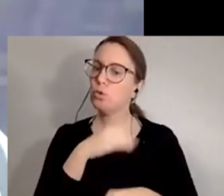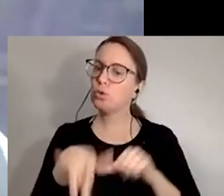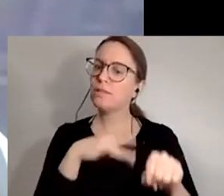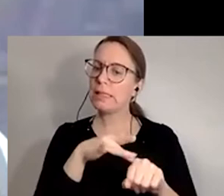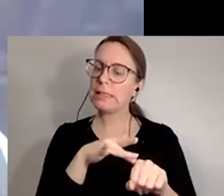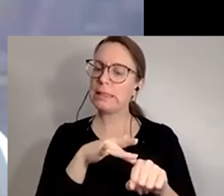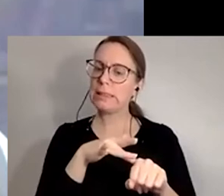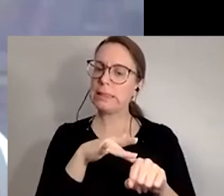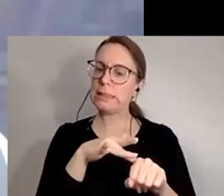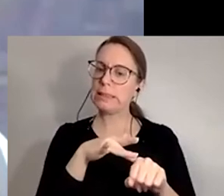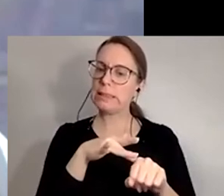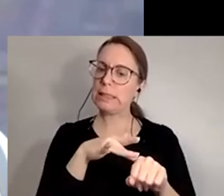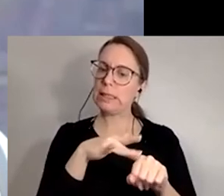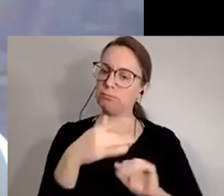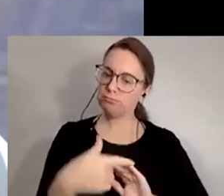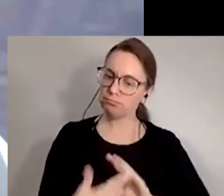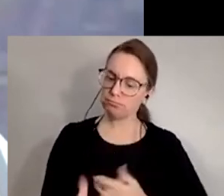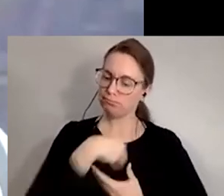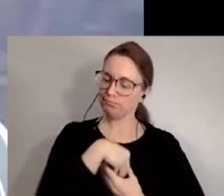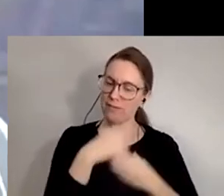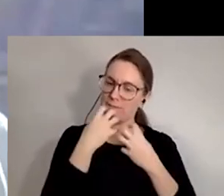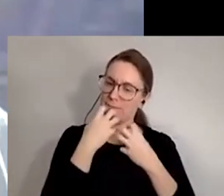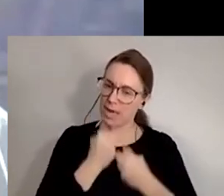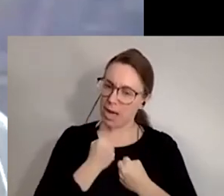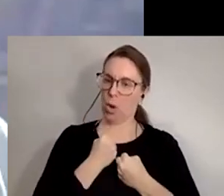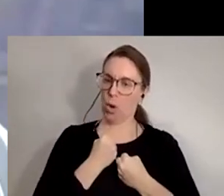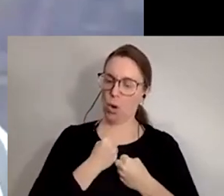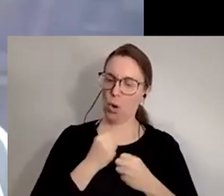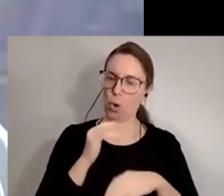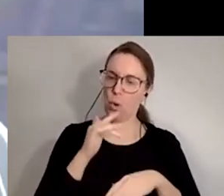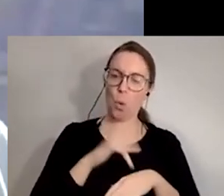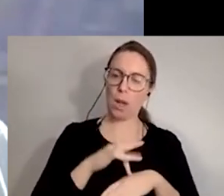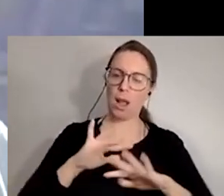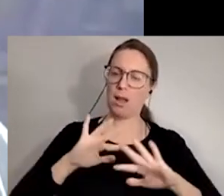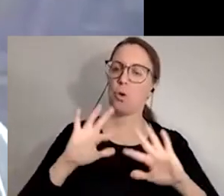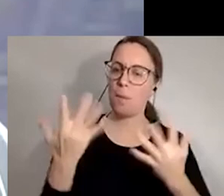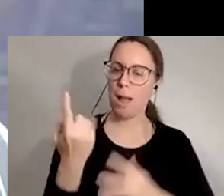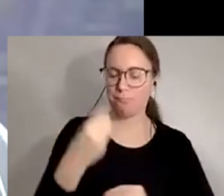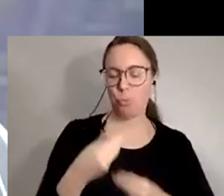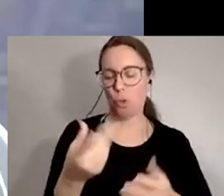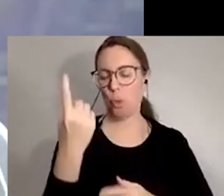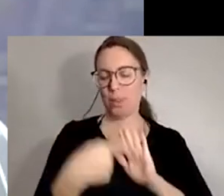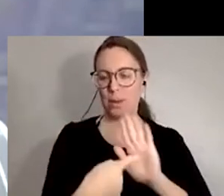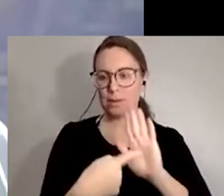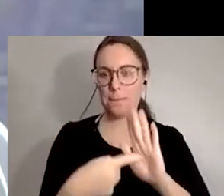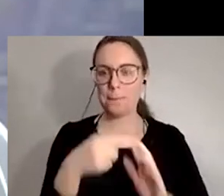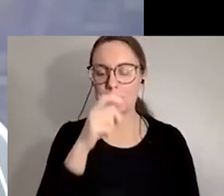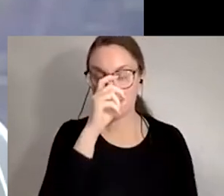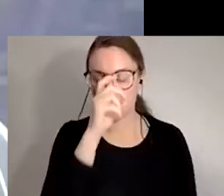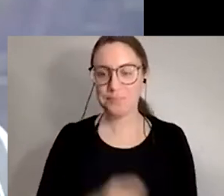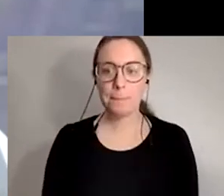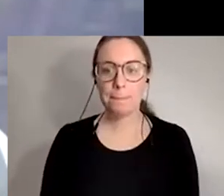-là de manière concrète. Je donnerai juste un exemple qui est en